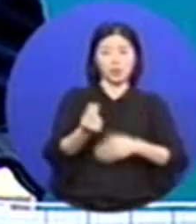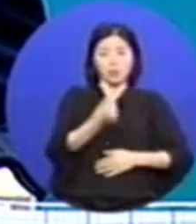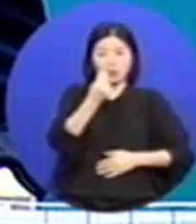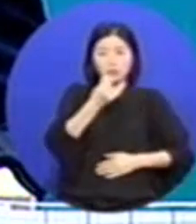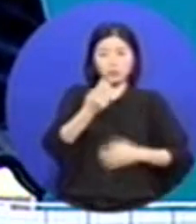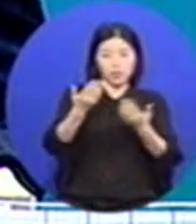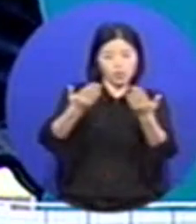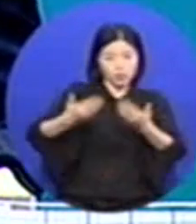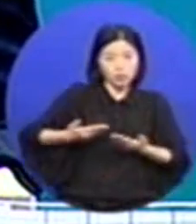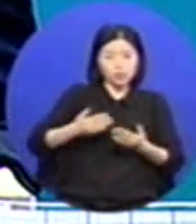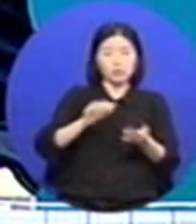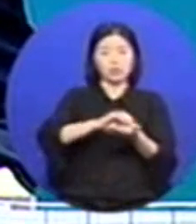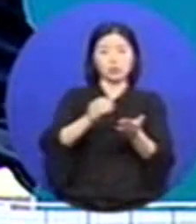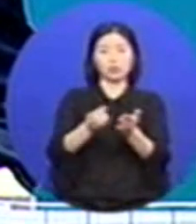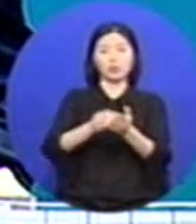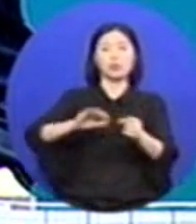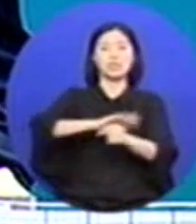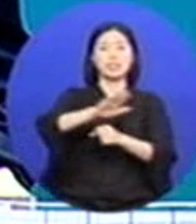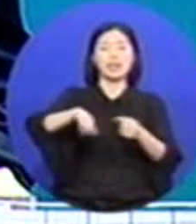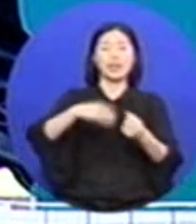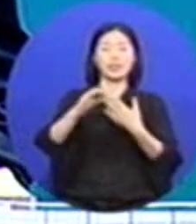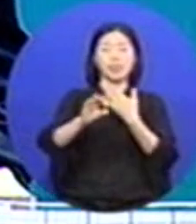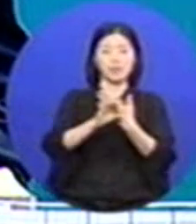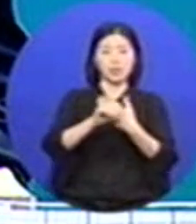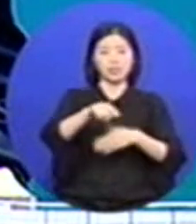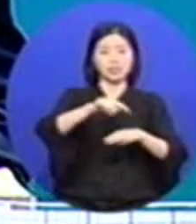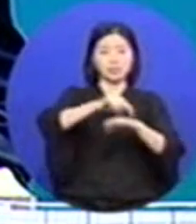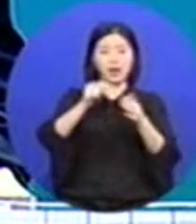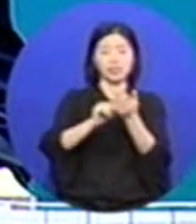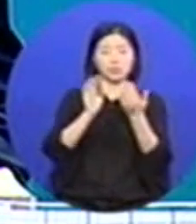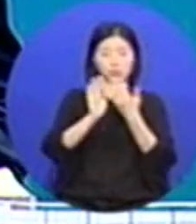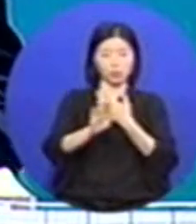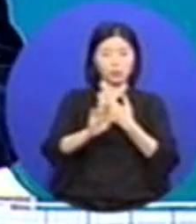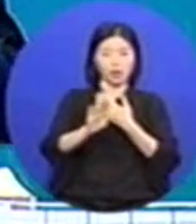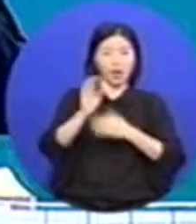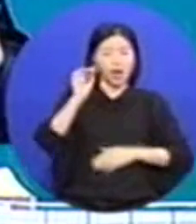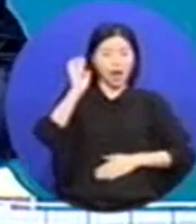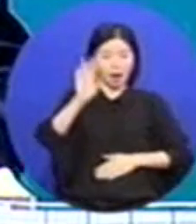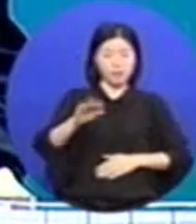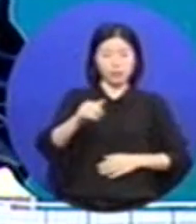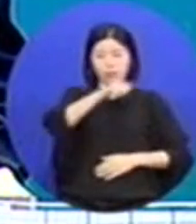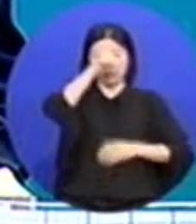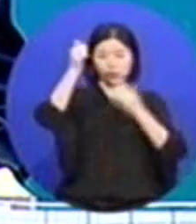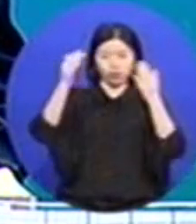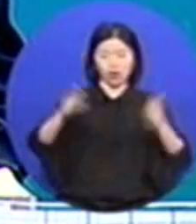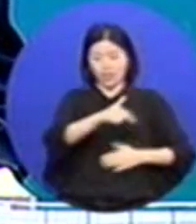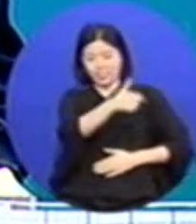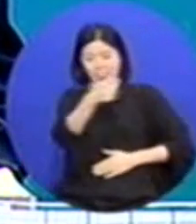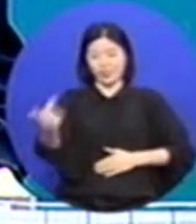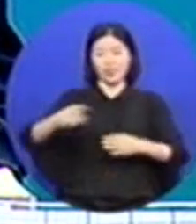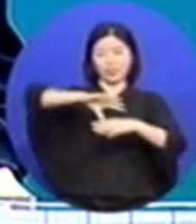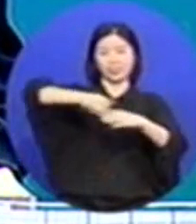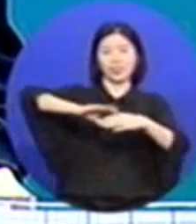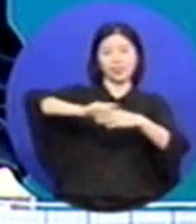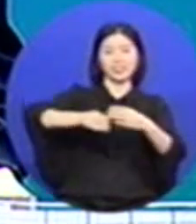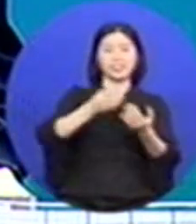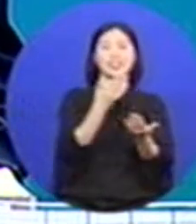사랑한다면 그런 마음으로 앞으로 평생 저녁 설거지나 해주세요